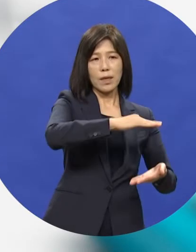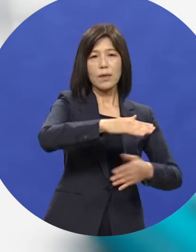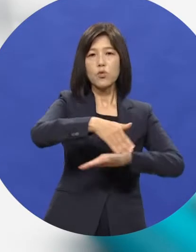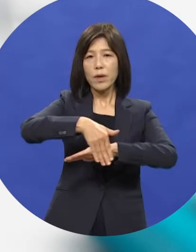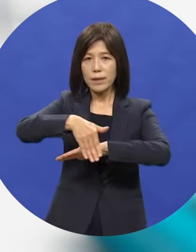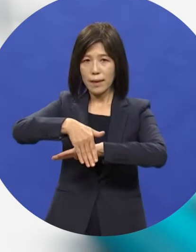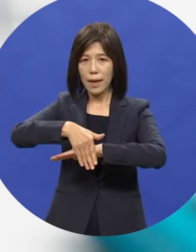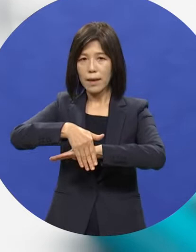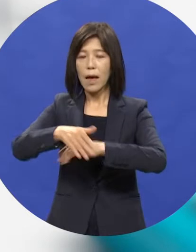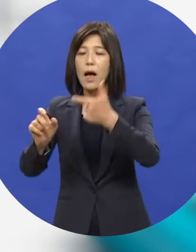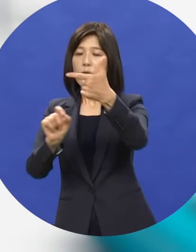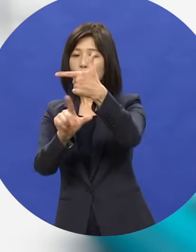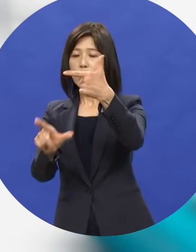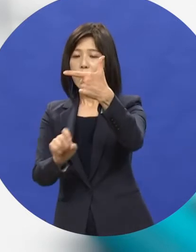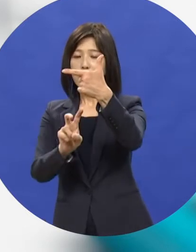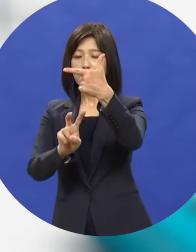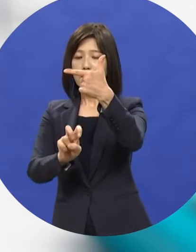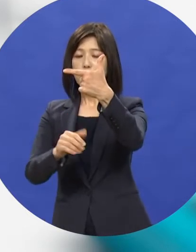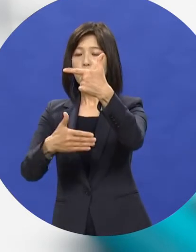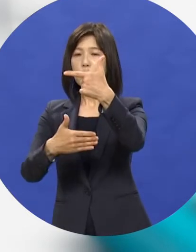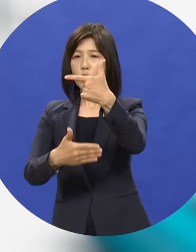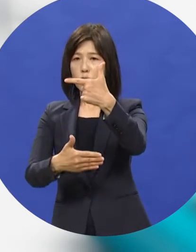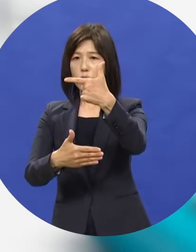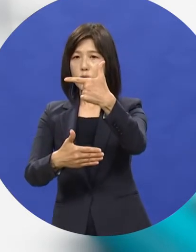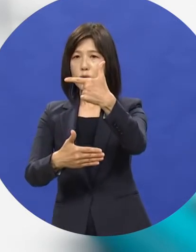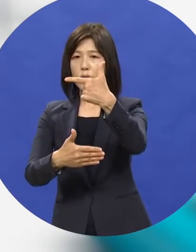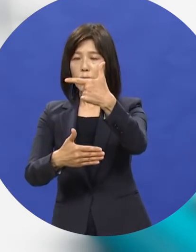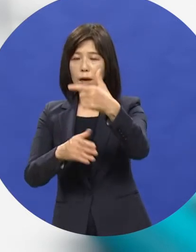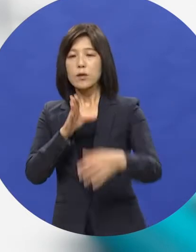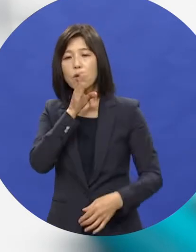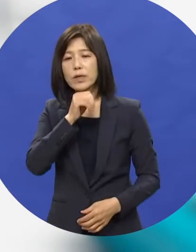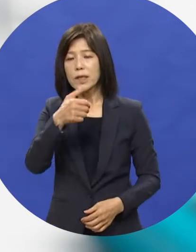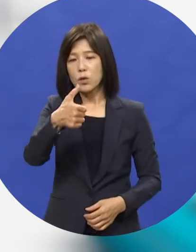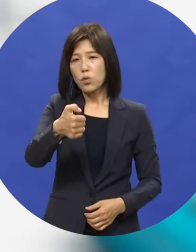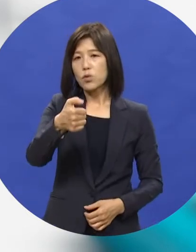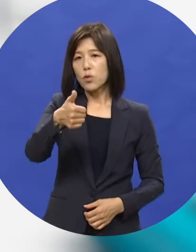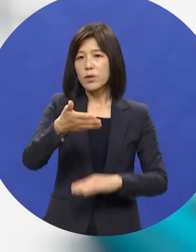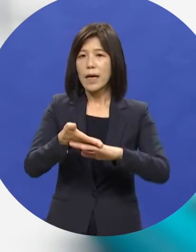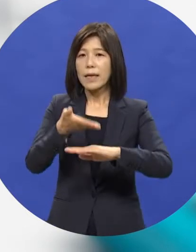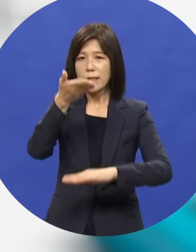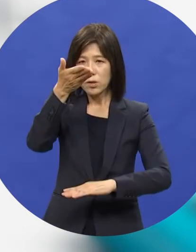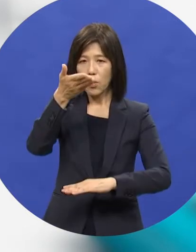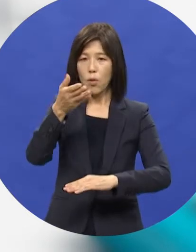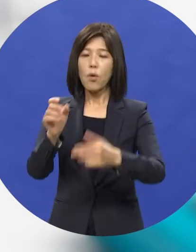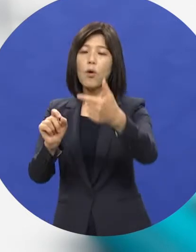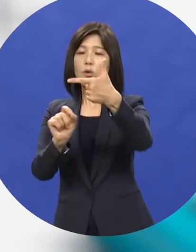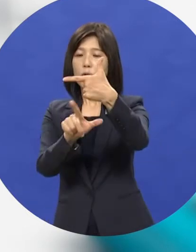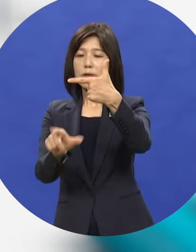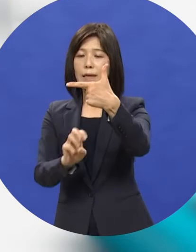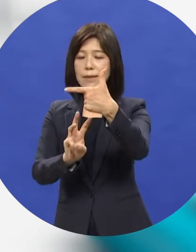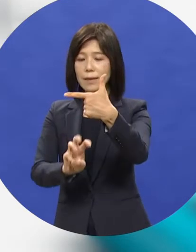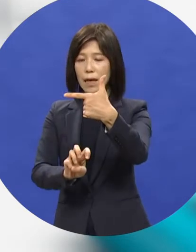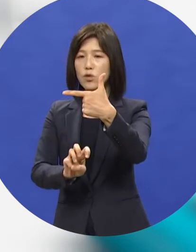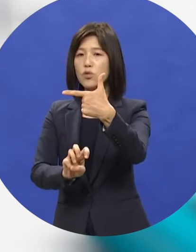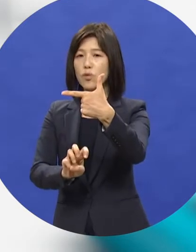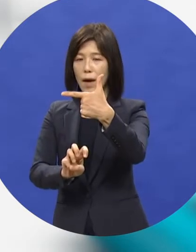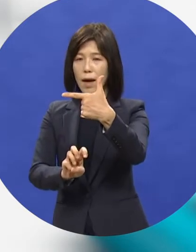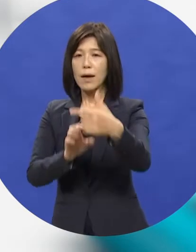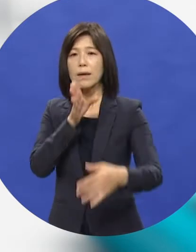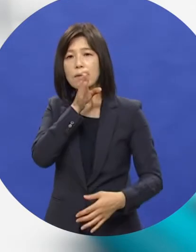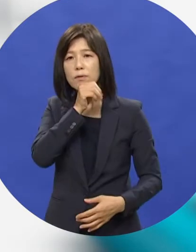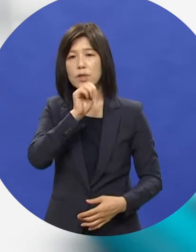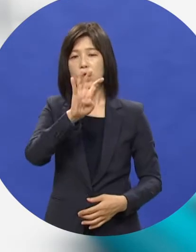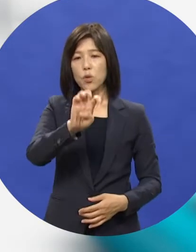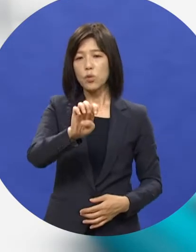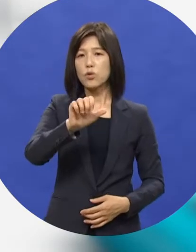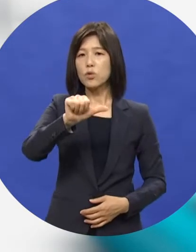6月29日火曜日は55歳以上の方、30日水曜日は45